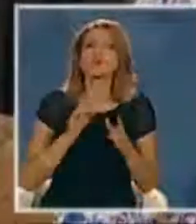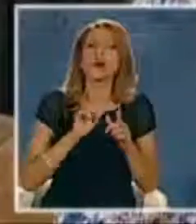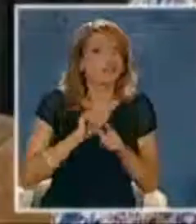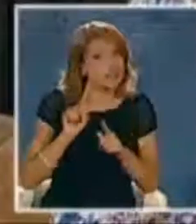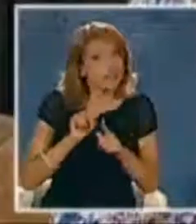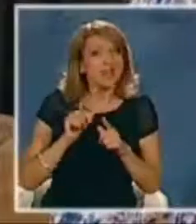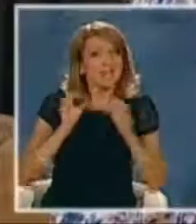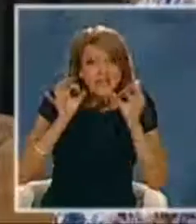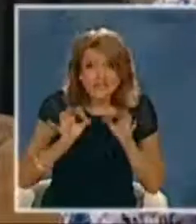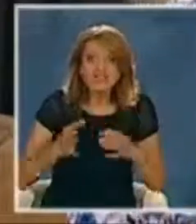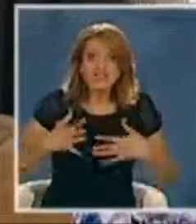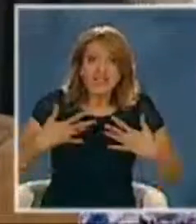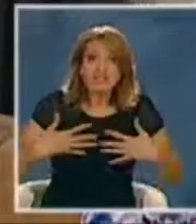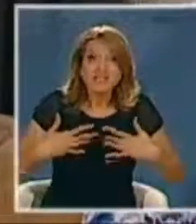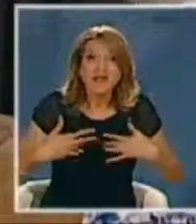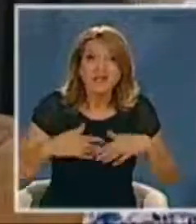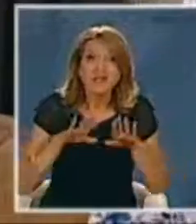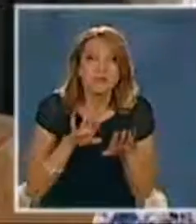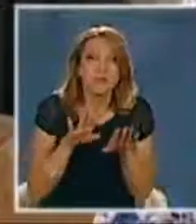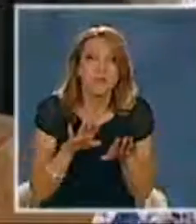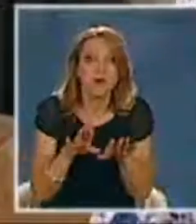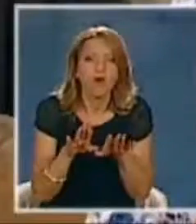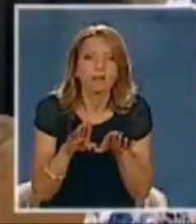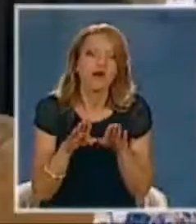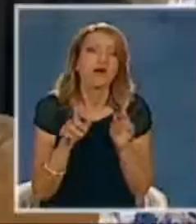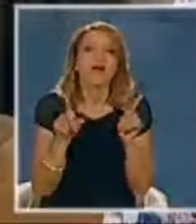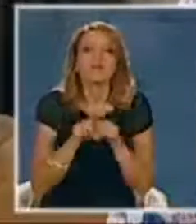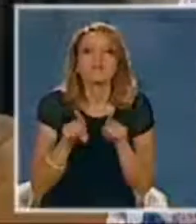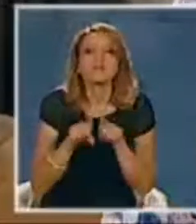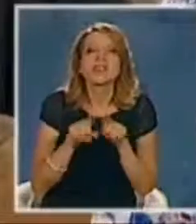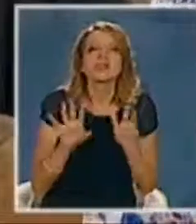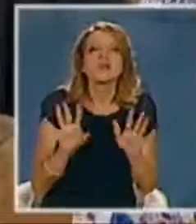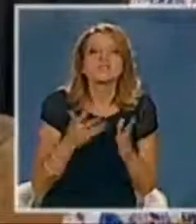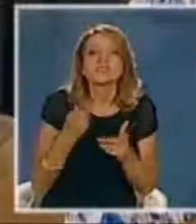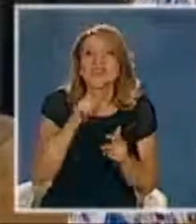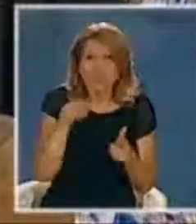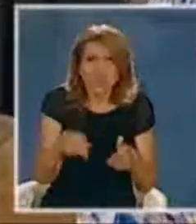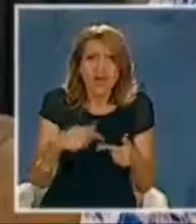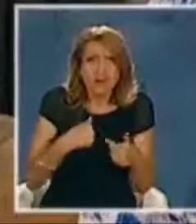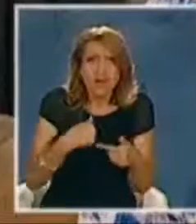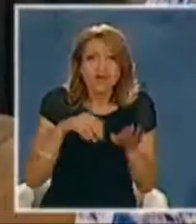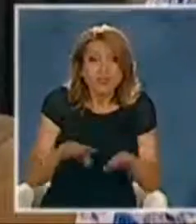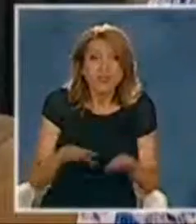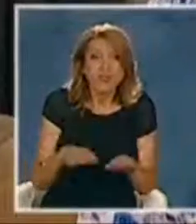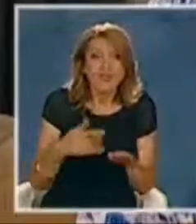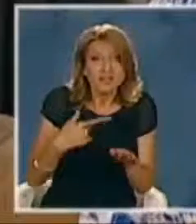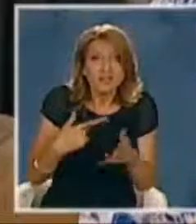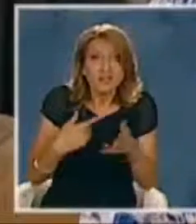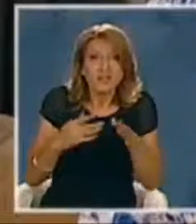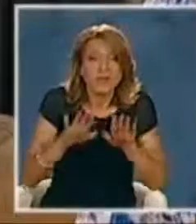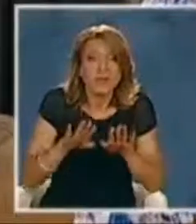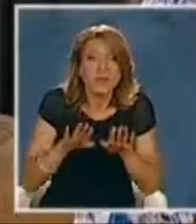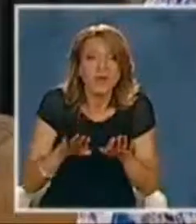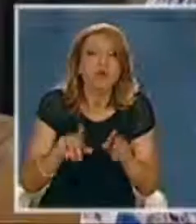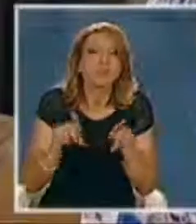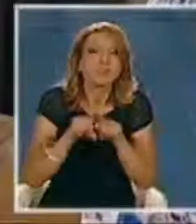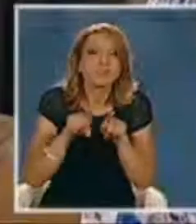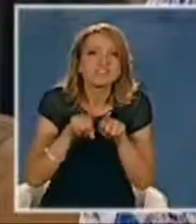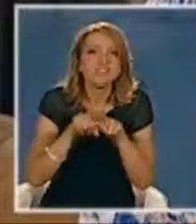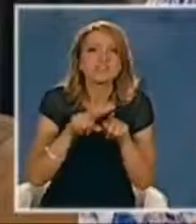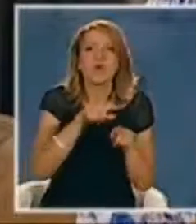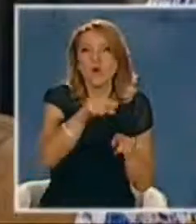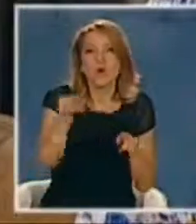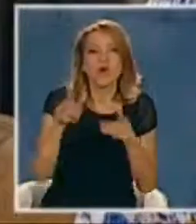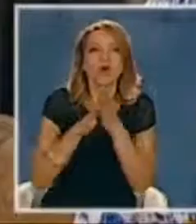помогнеш, все едно става въпрос за твое дете, защото аз така приемам хората, на които помагам, като мои деца, като ни